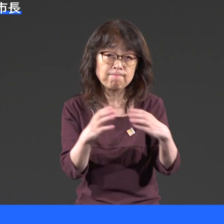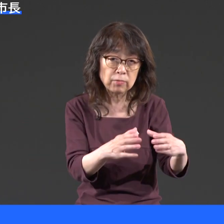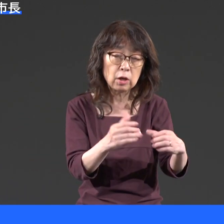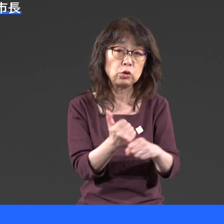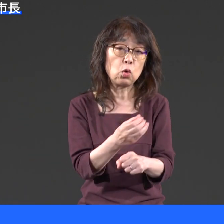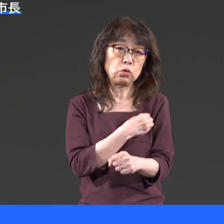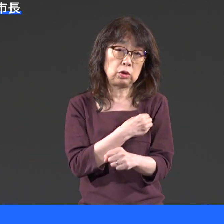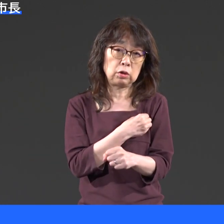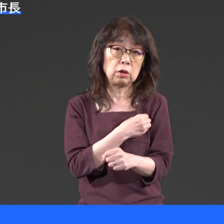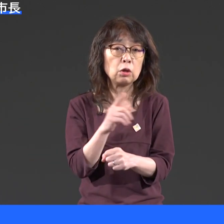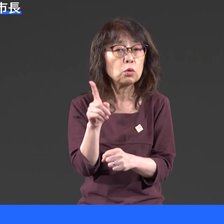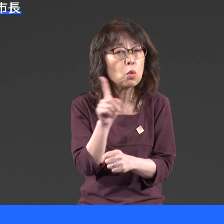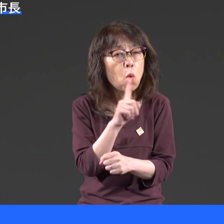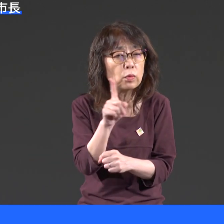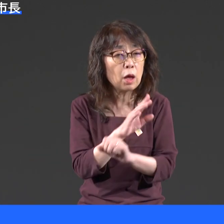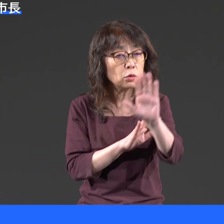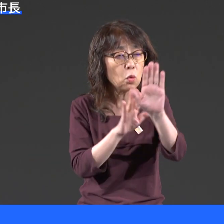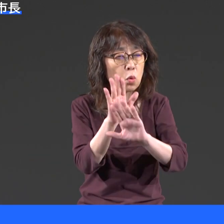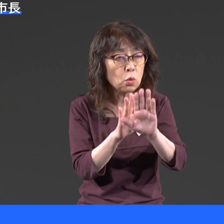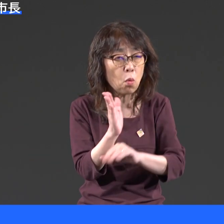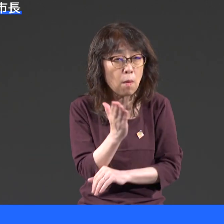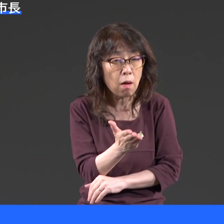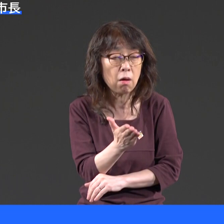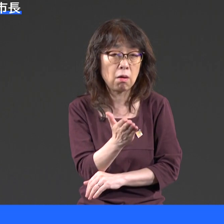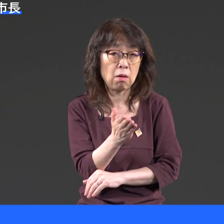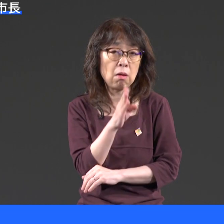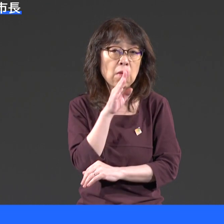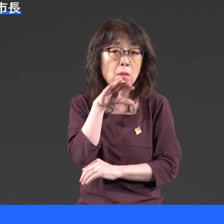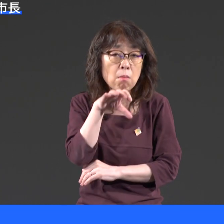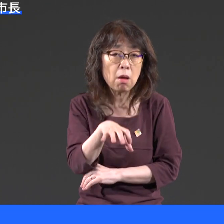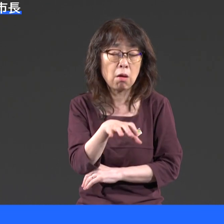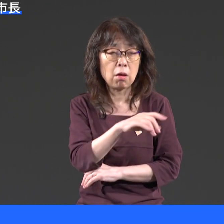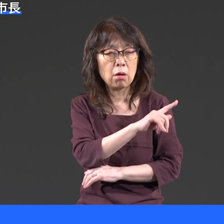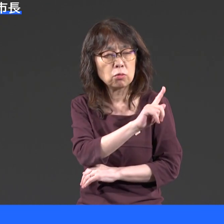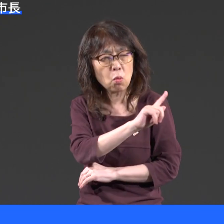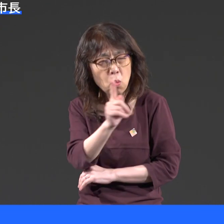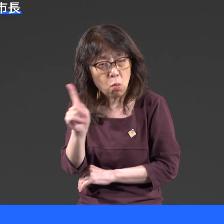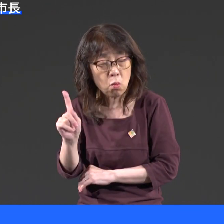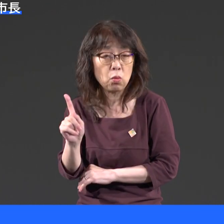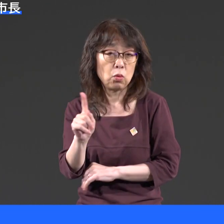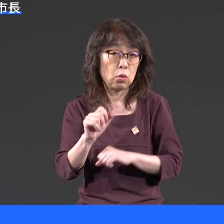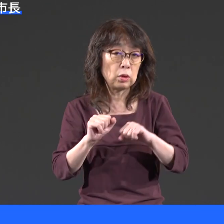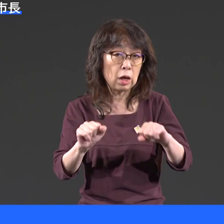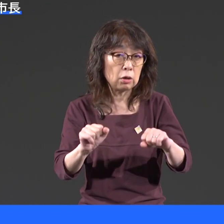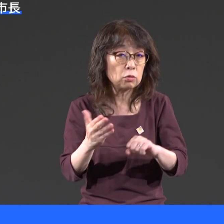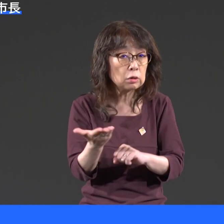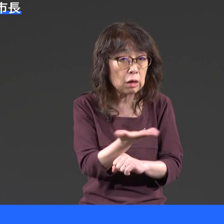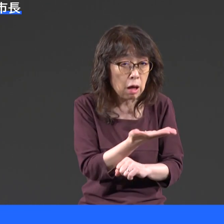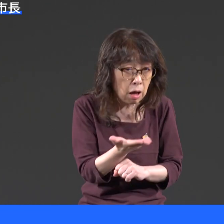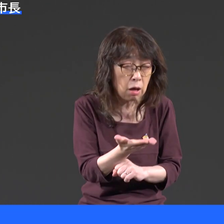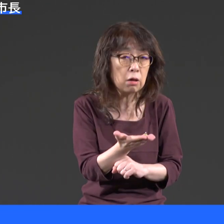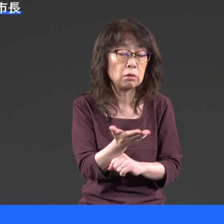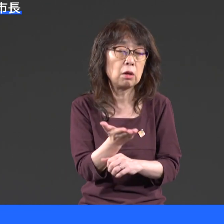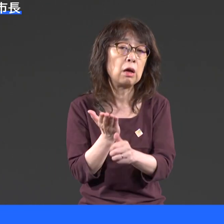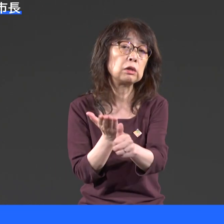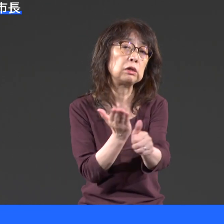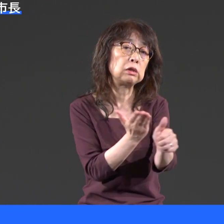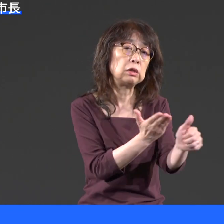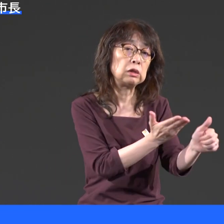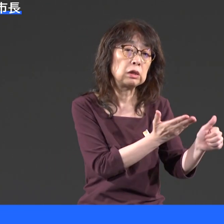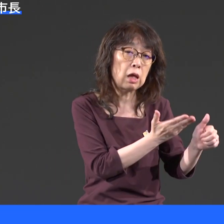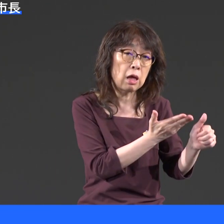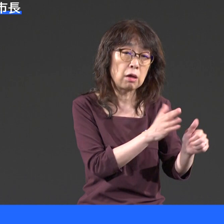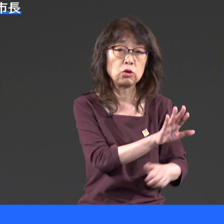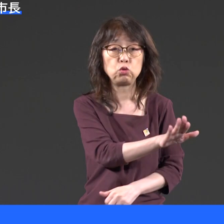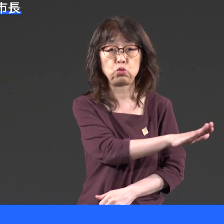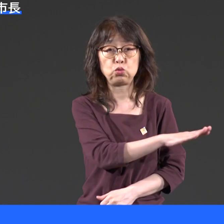どういう状況であったのか、でどういう、現場でどういう形で行われてきたのかというようなことについても、聞いていたりし